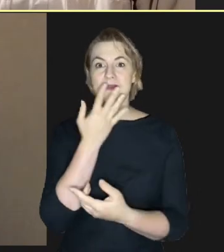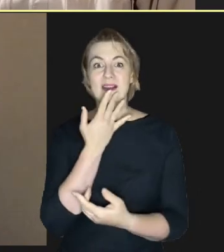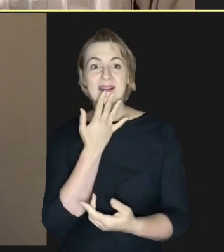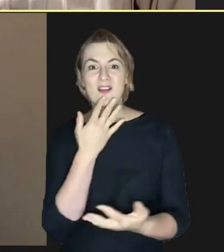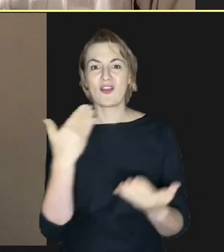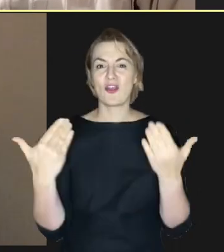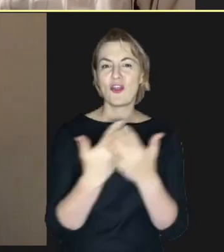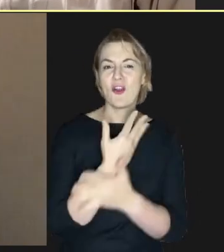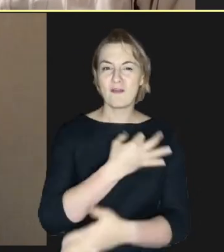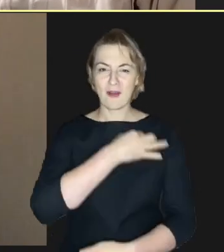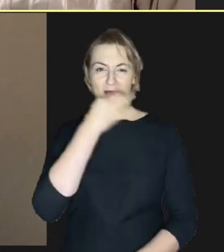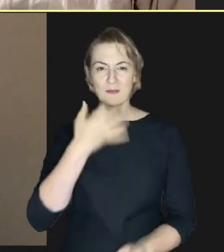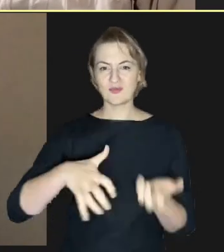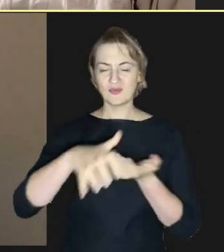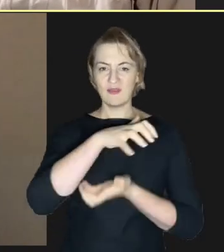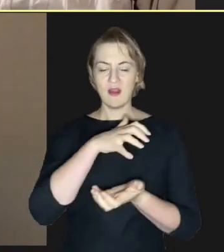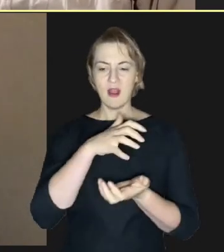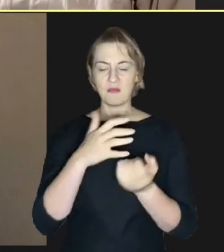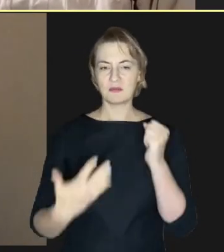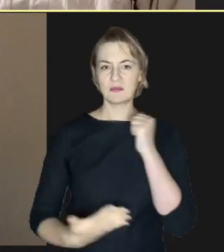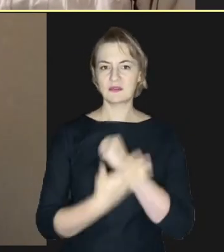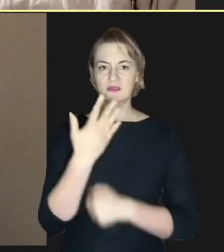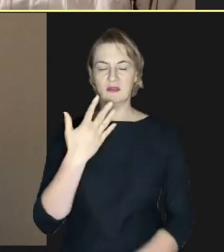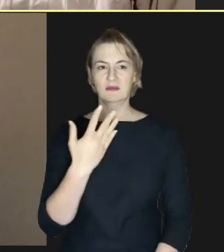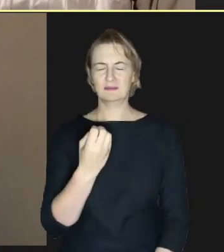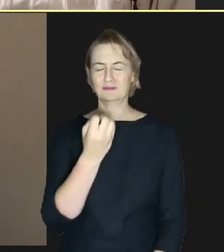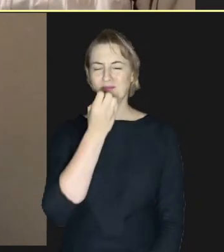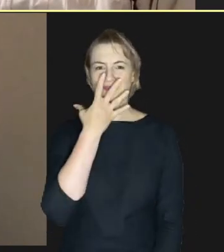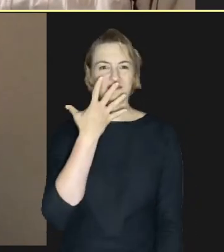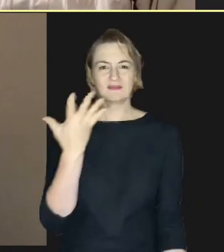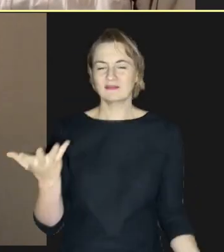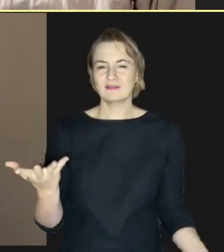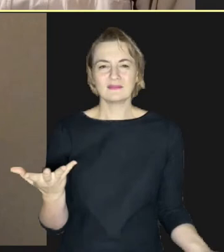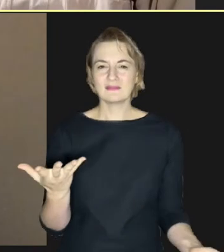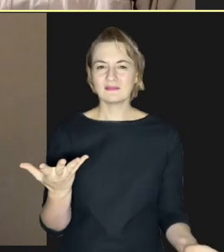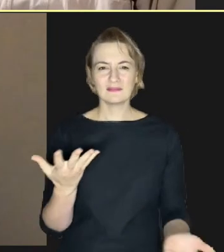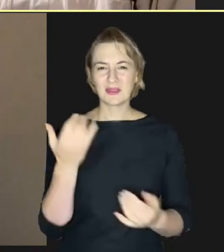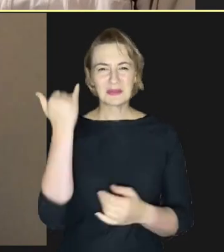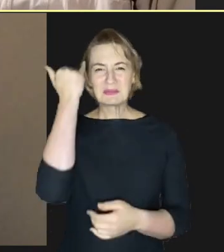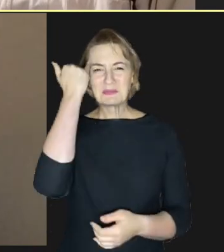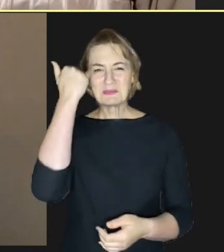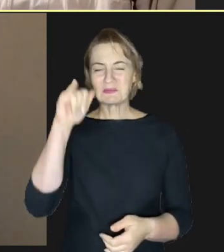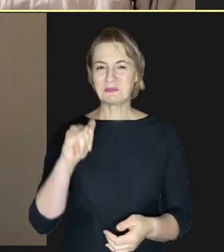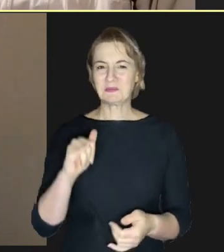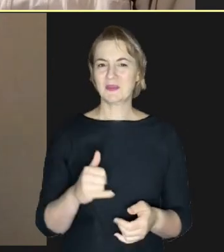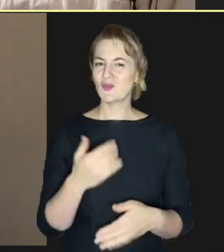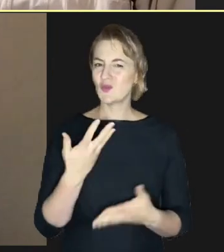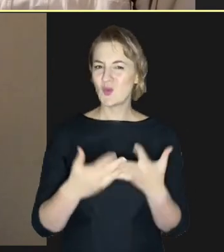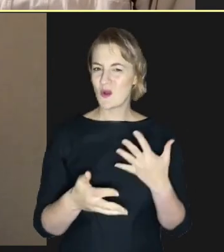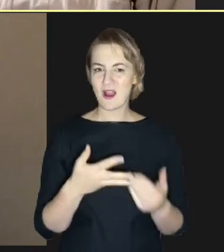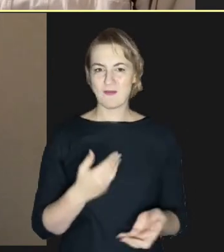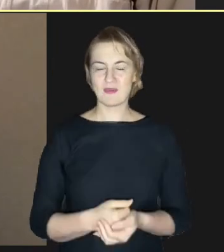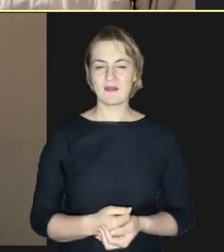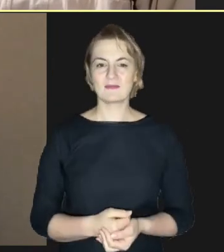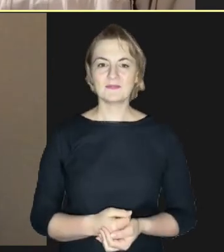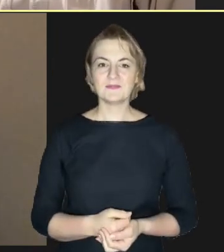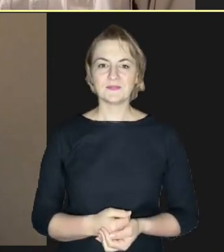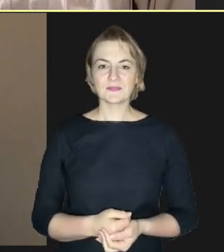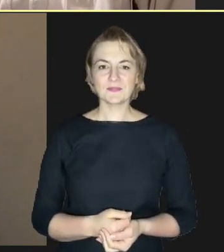trochę no, kulawy, czy wadliwy, czy nie taki, jak go sobie wymarzyliśmy?